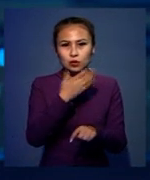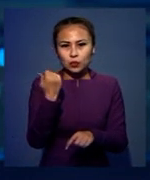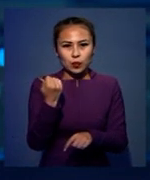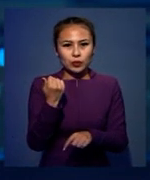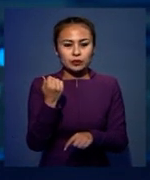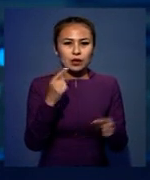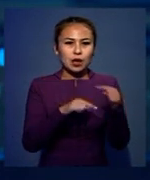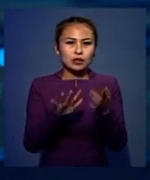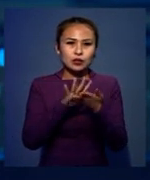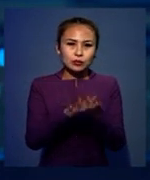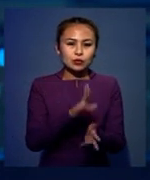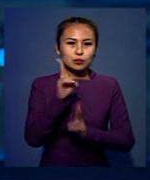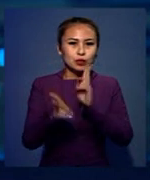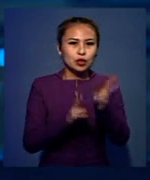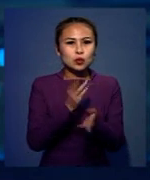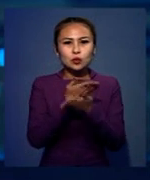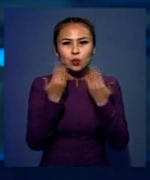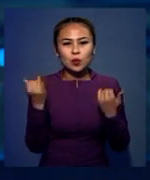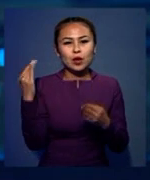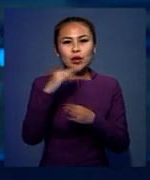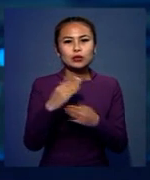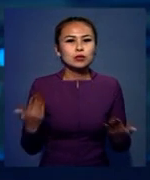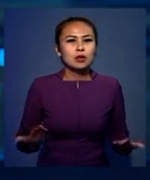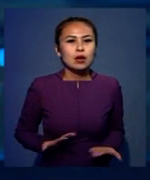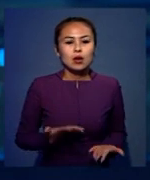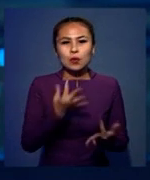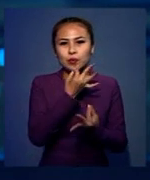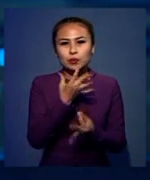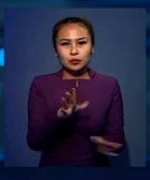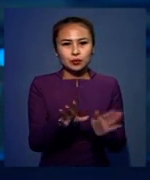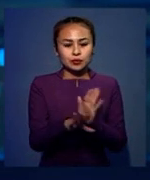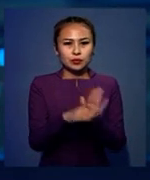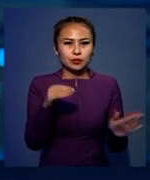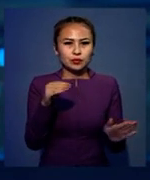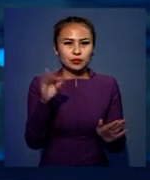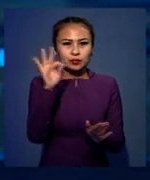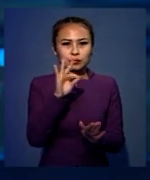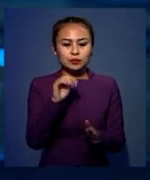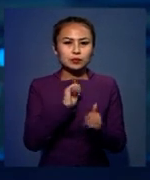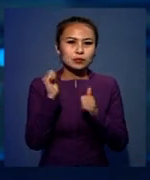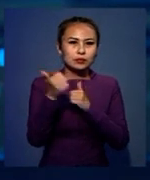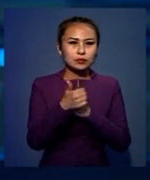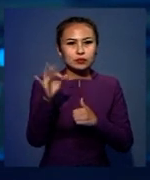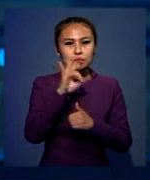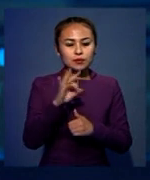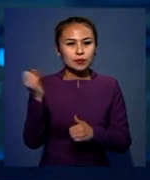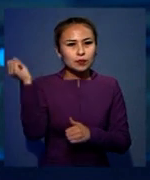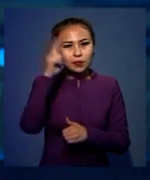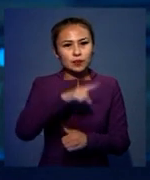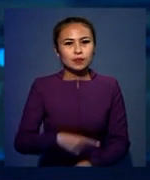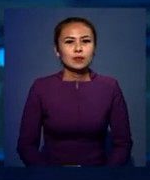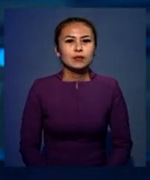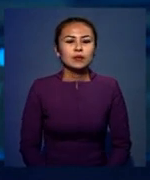жоқ. Сайлаушылардан арыз шағым түспеген. Жалпы, қай өңірдің тұрғындары дауыс беру көрсеткіші бойынша көш бастап тұрғанын баяндау